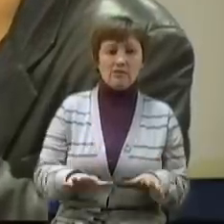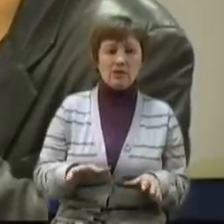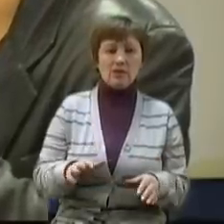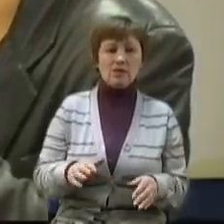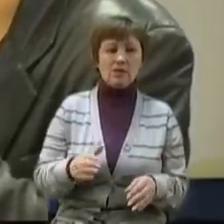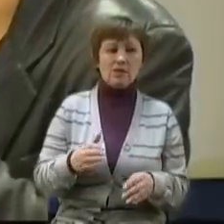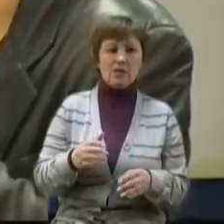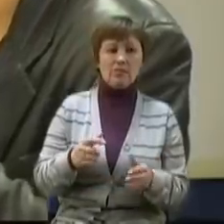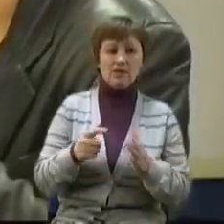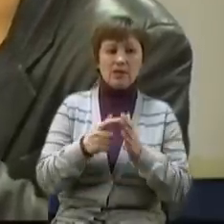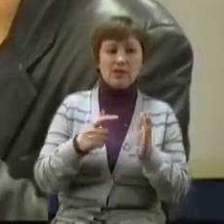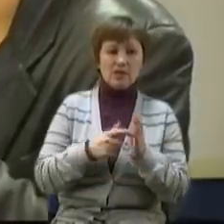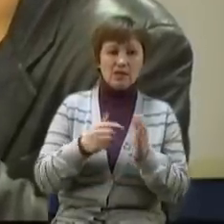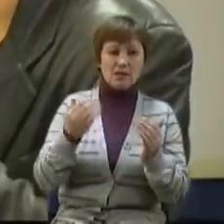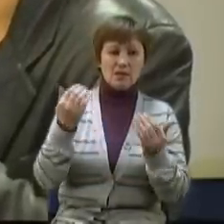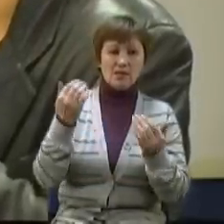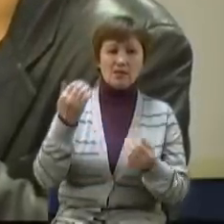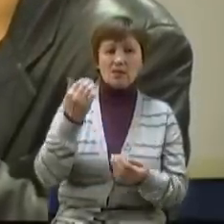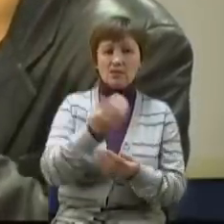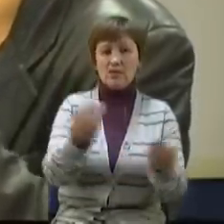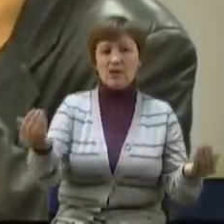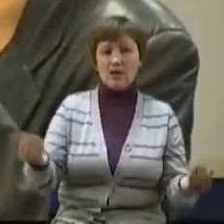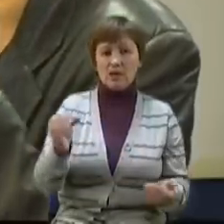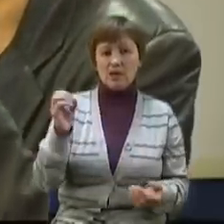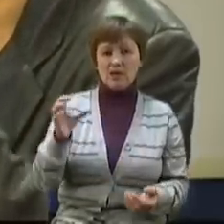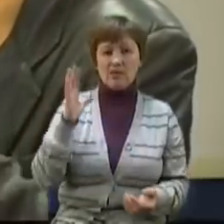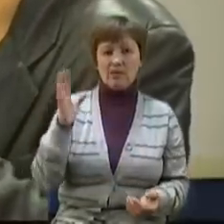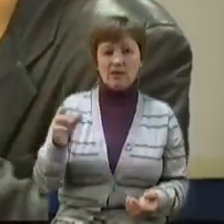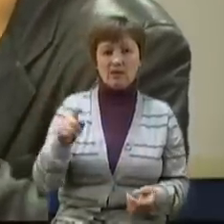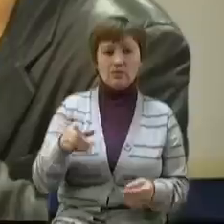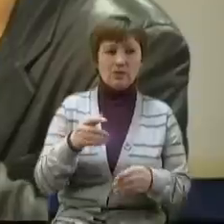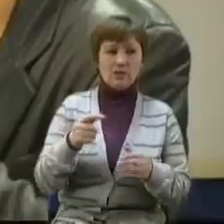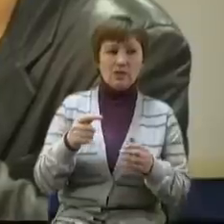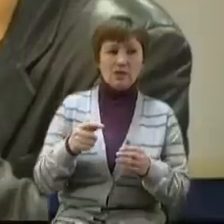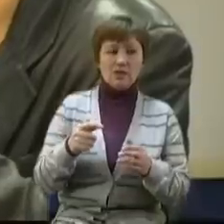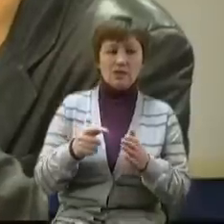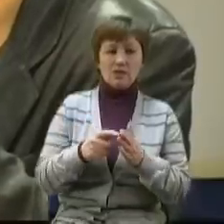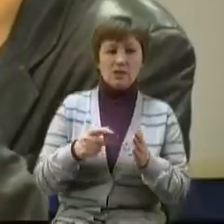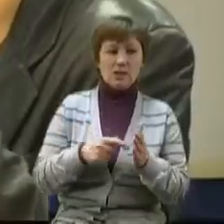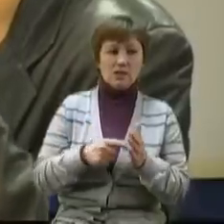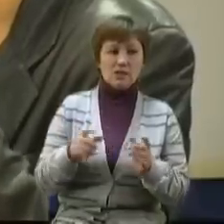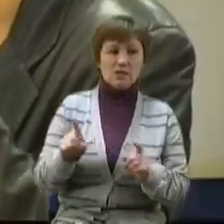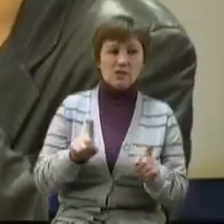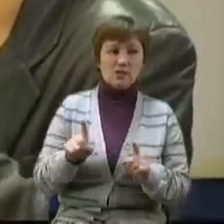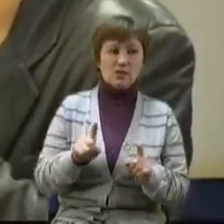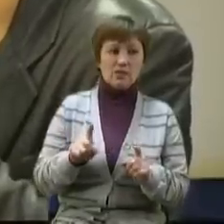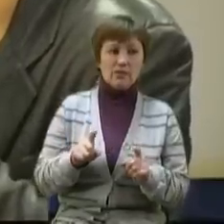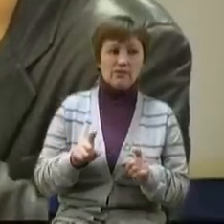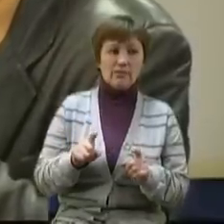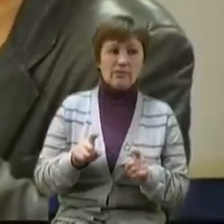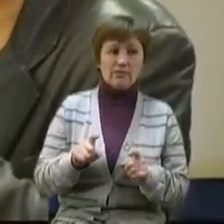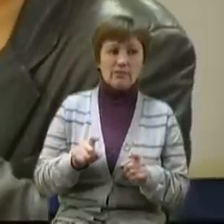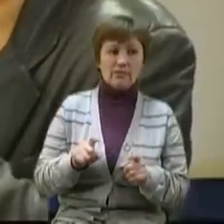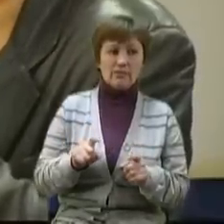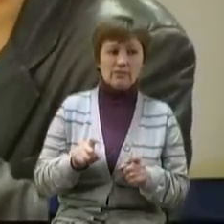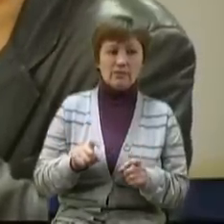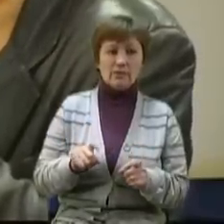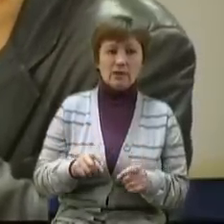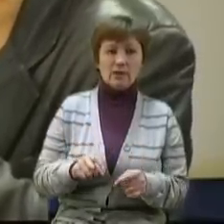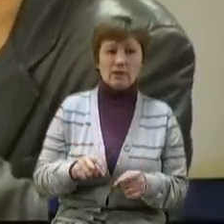поделиться с вами тем Евангелием или той частью Евангелия, которую Бог сейчас открыл в моей